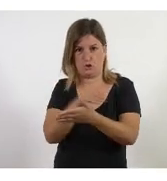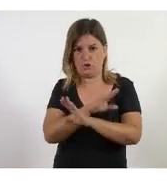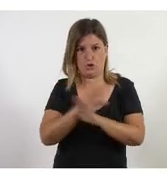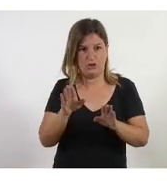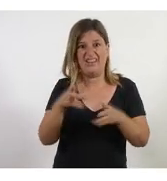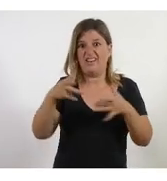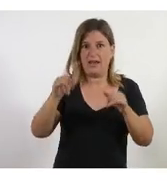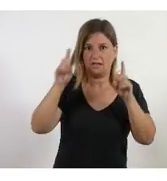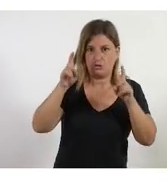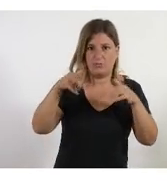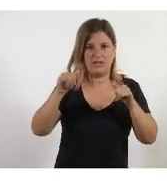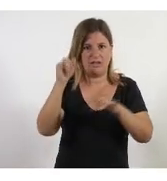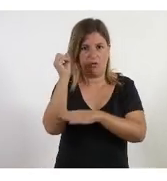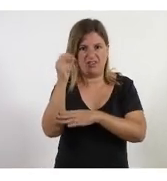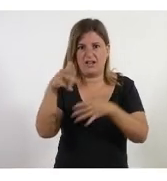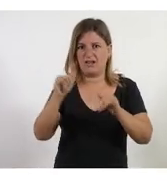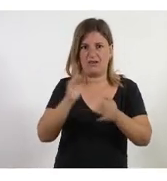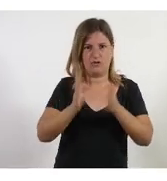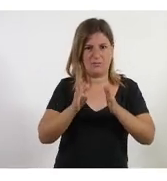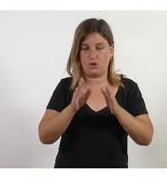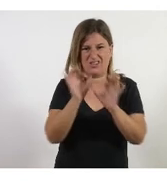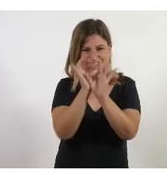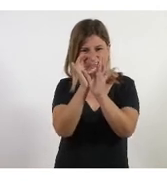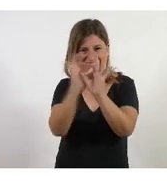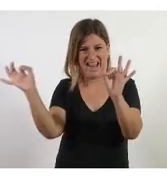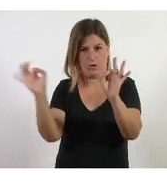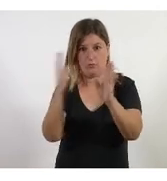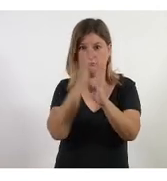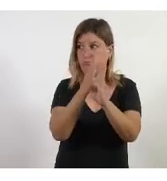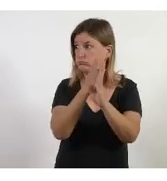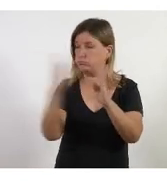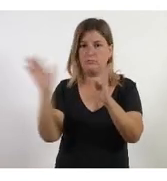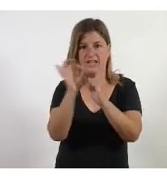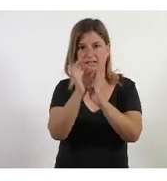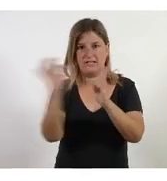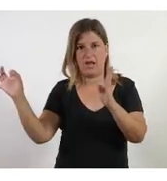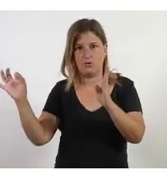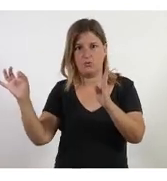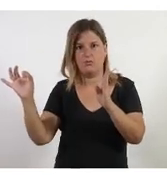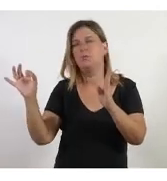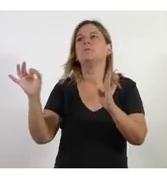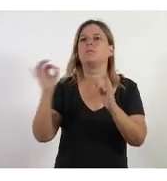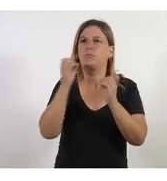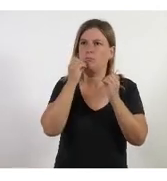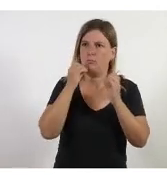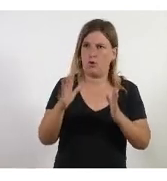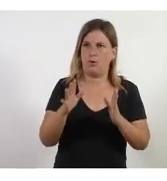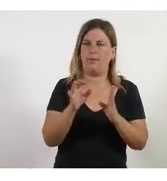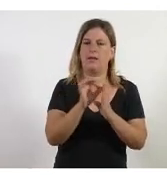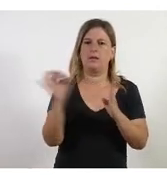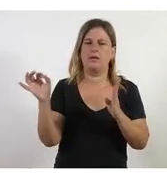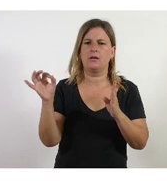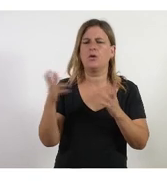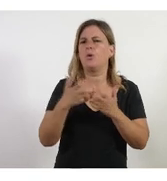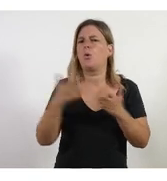cap conferència, cap formació, etc etc. Doncs, molt bé, això, escenaris que s'obren. Quant